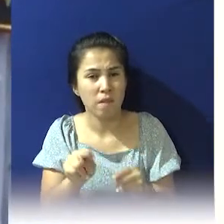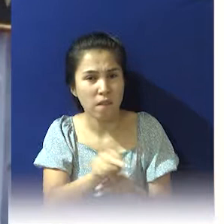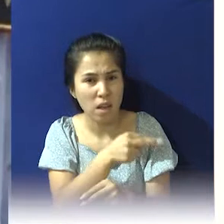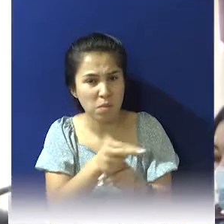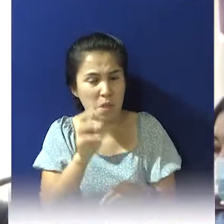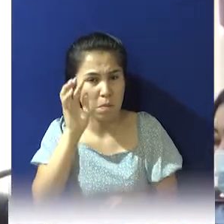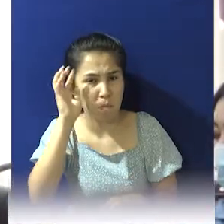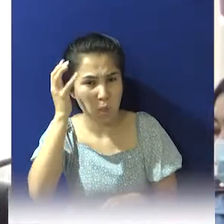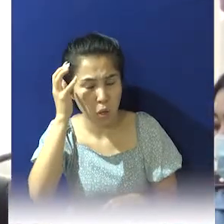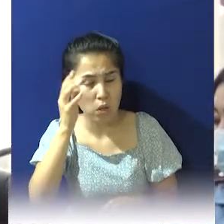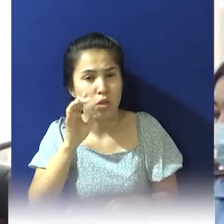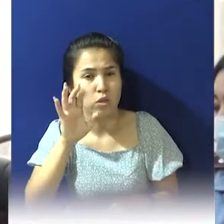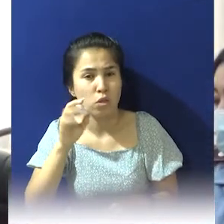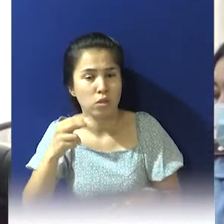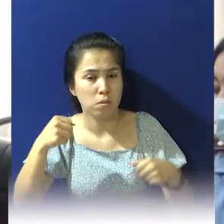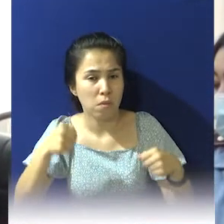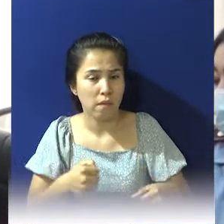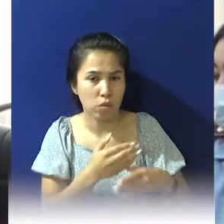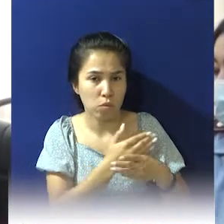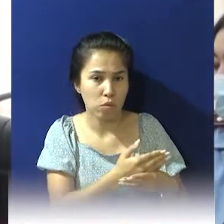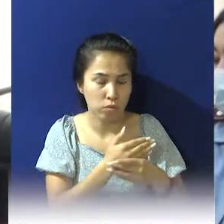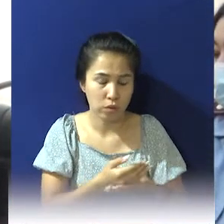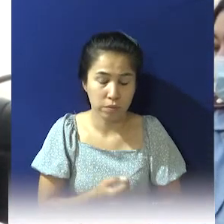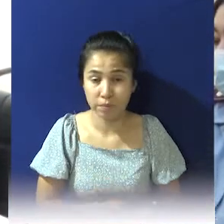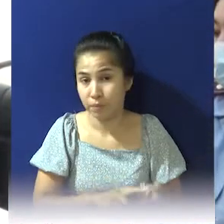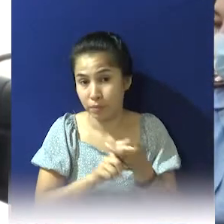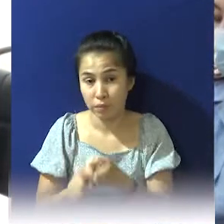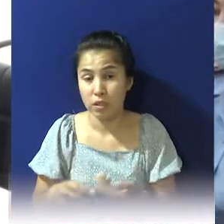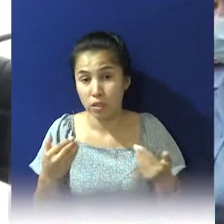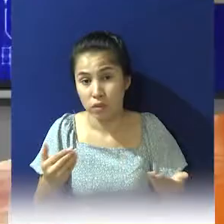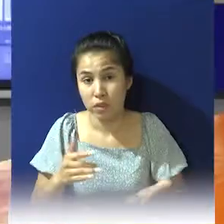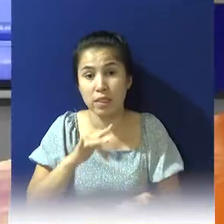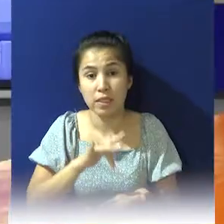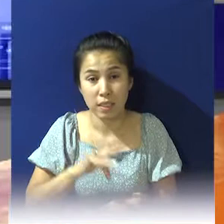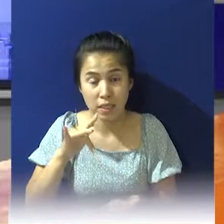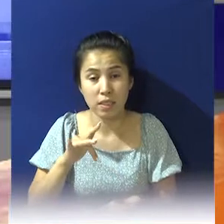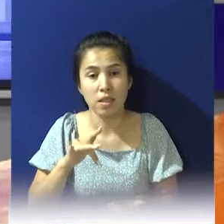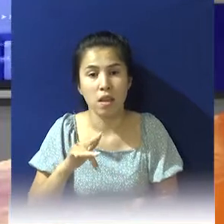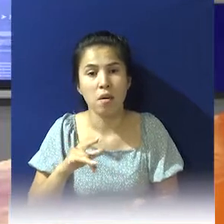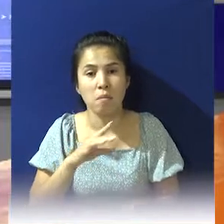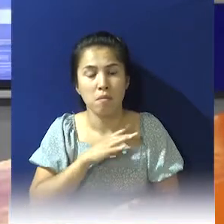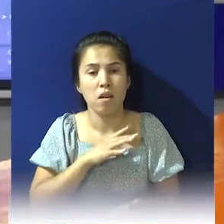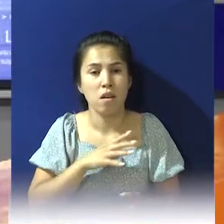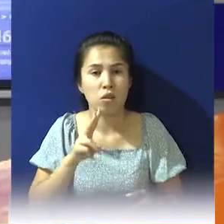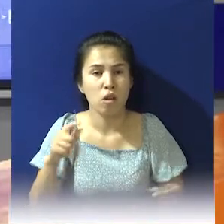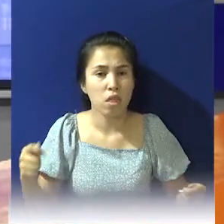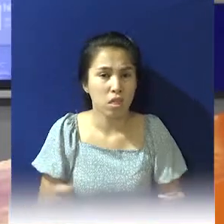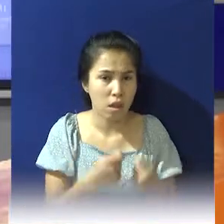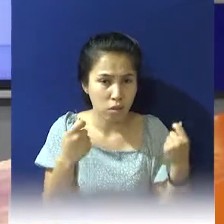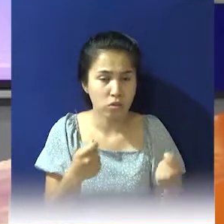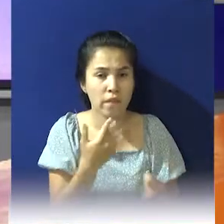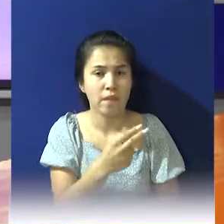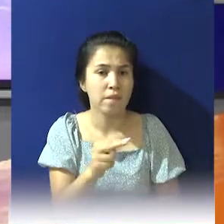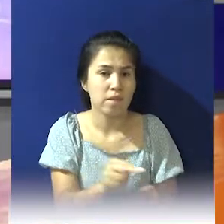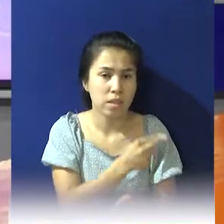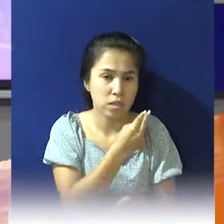жизни. Дана Самат, Айгуль Пралиева, Мирас Умерзак, 77 News. В своем послании президент Касым-Жомарт Токаев